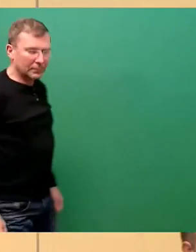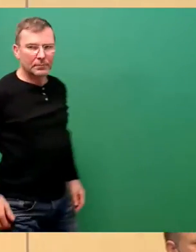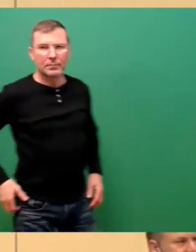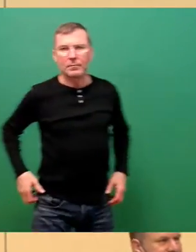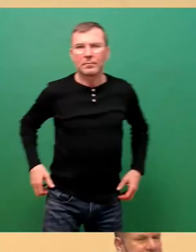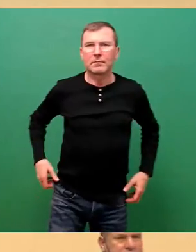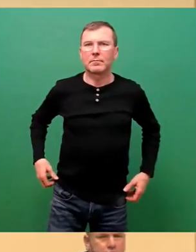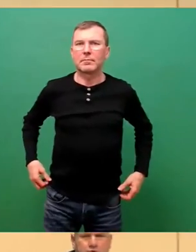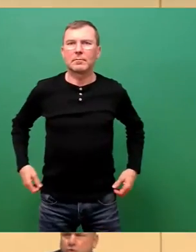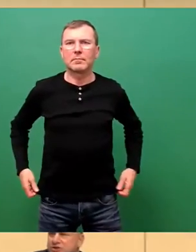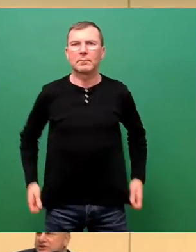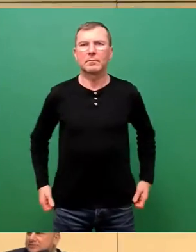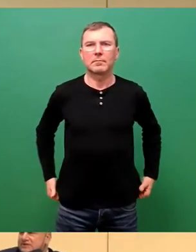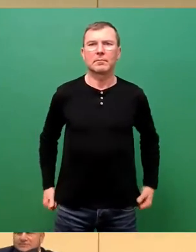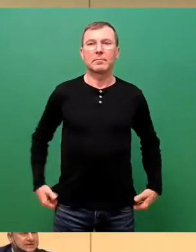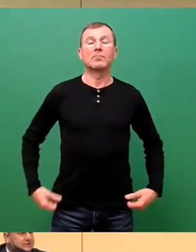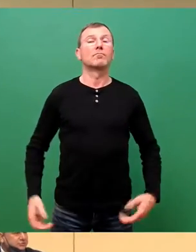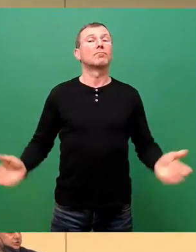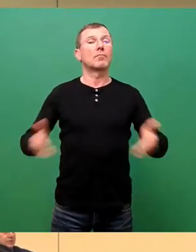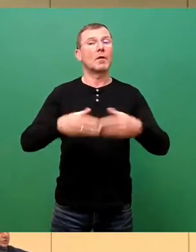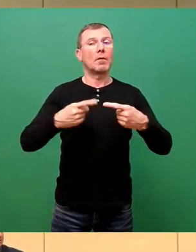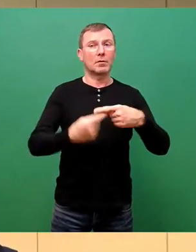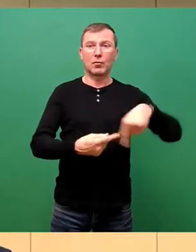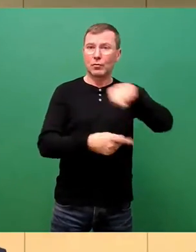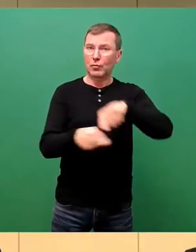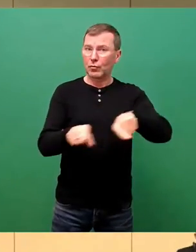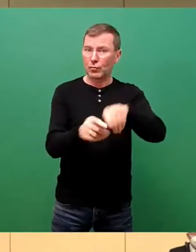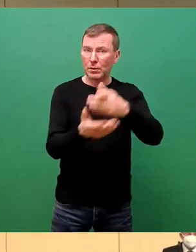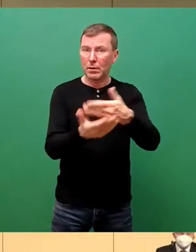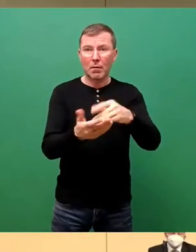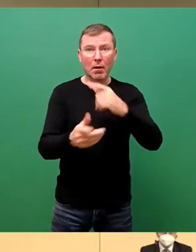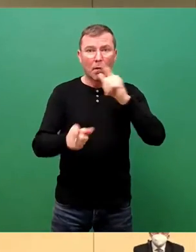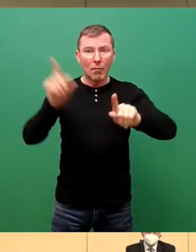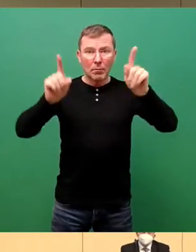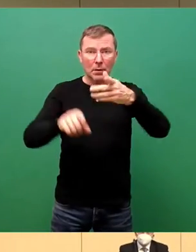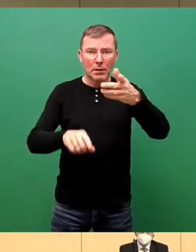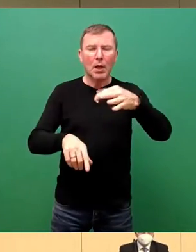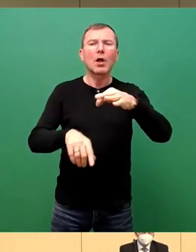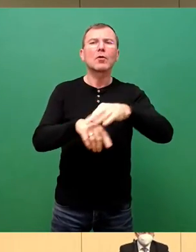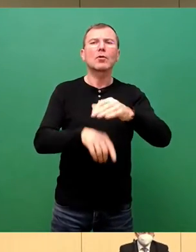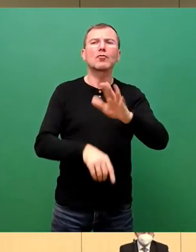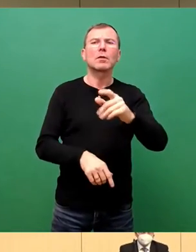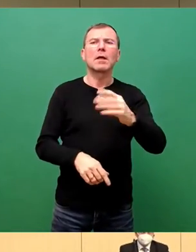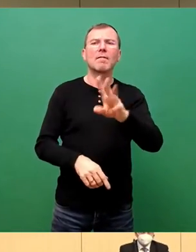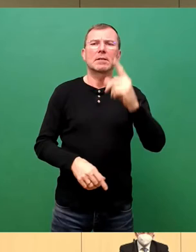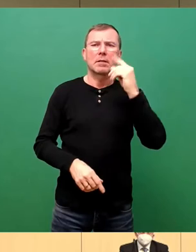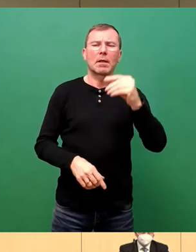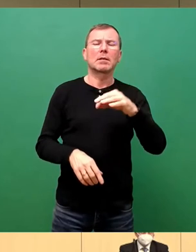Soweit erstmal die Fraktionsrunde. Gibt es weitere Wortmeldungen? Herr Dr. Schulte-Wissermann und dann Herr Schmählich und dann Herr Wirz.